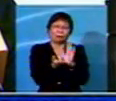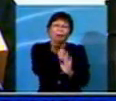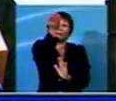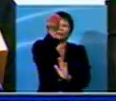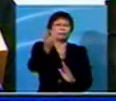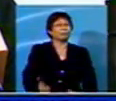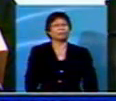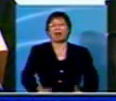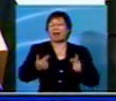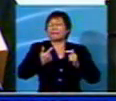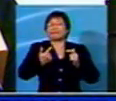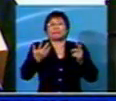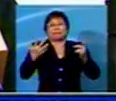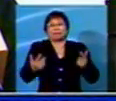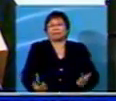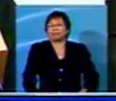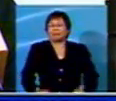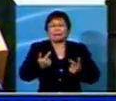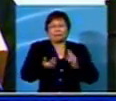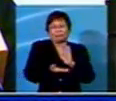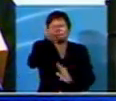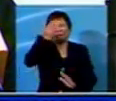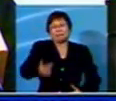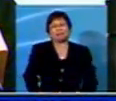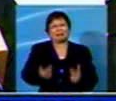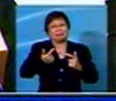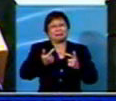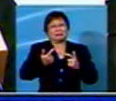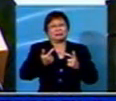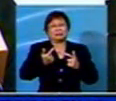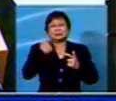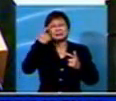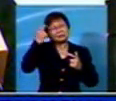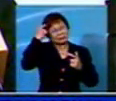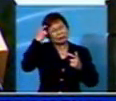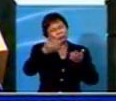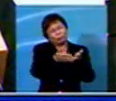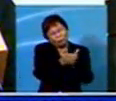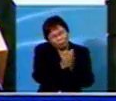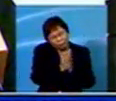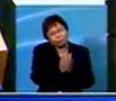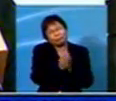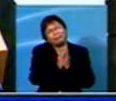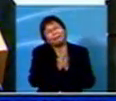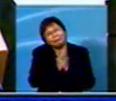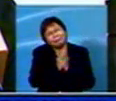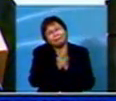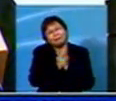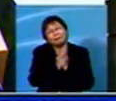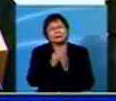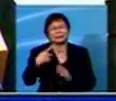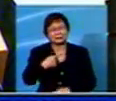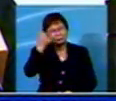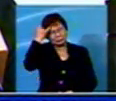to life live jadi setelah mengambil kira rayuan dikemukakan kita